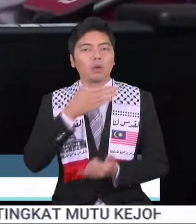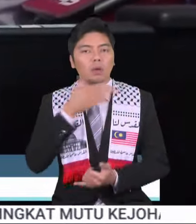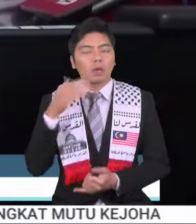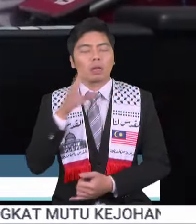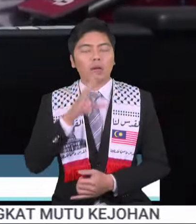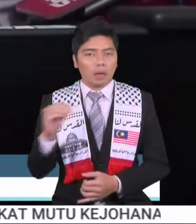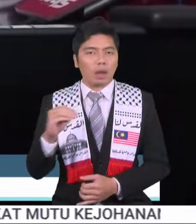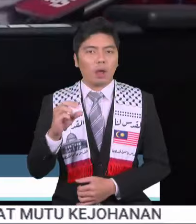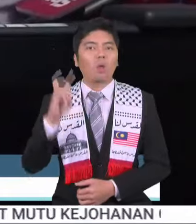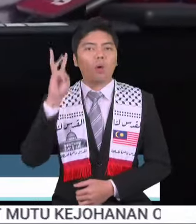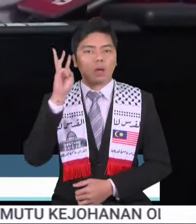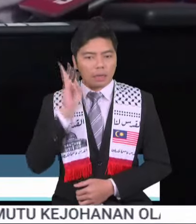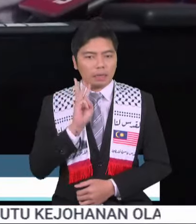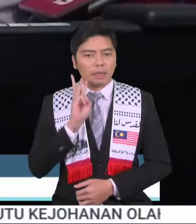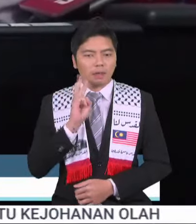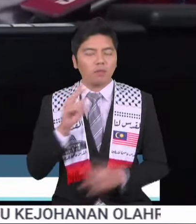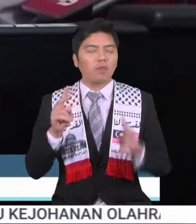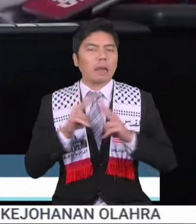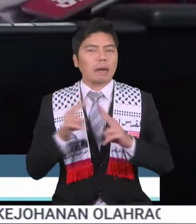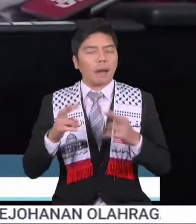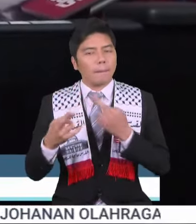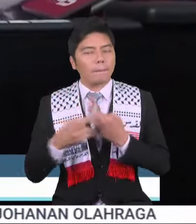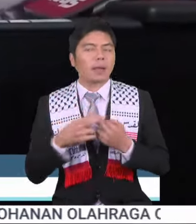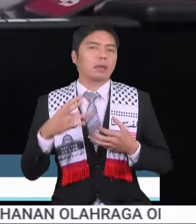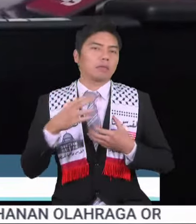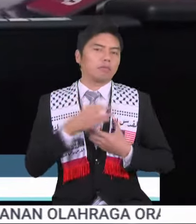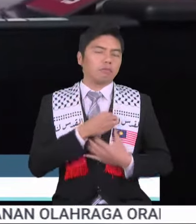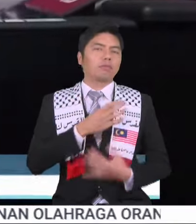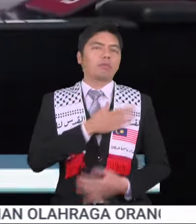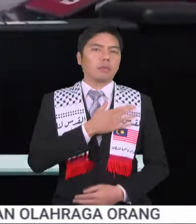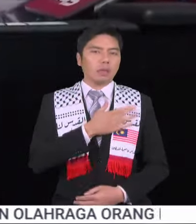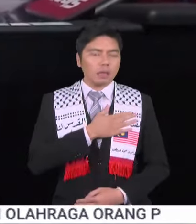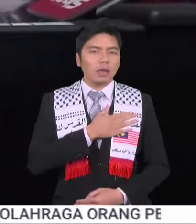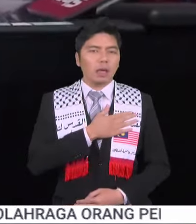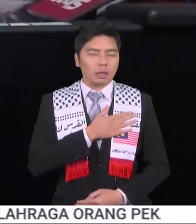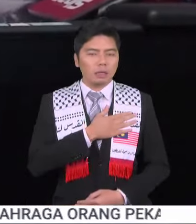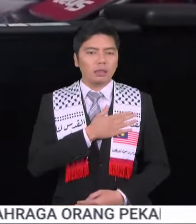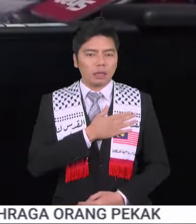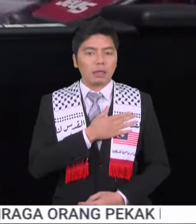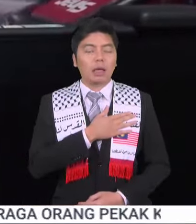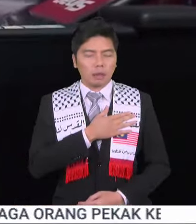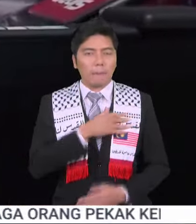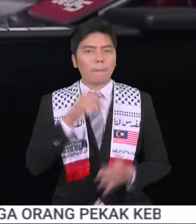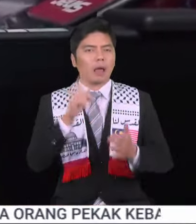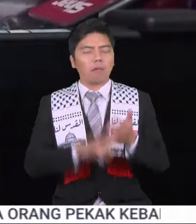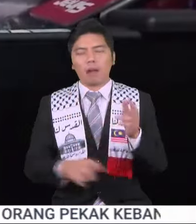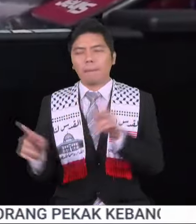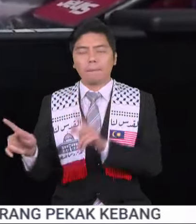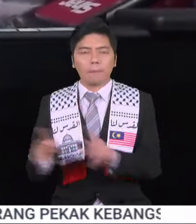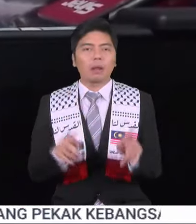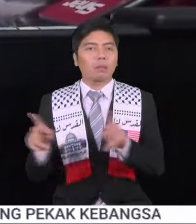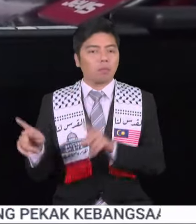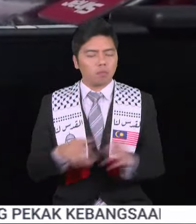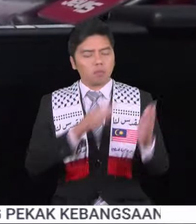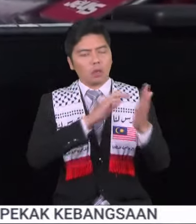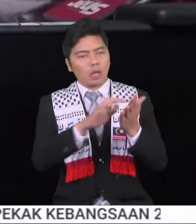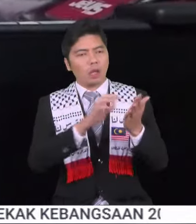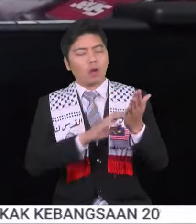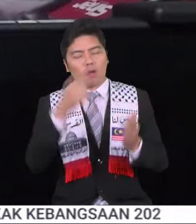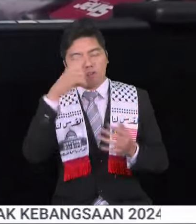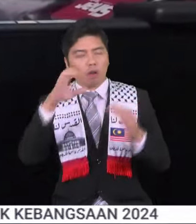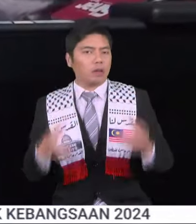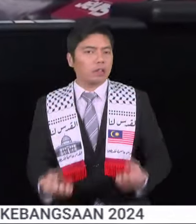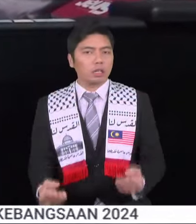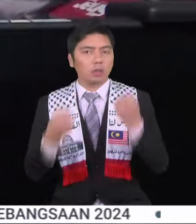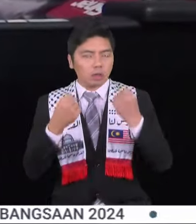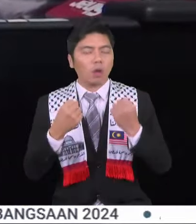golongan wanita amat ditekat di hati saya, dan sudah tentu perancangan ataupun dasar-dasar baru untuk